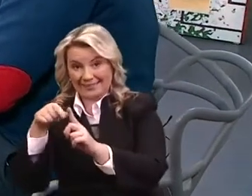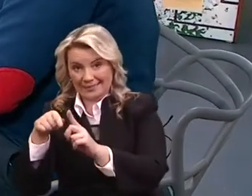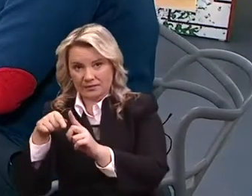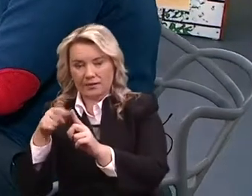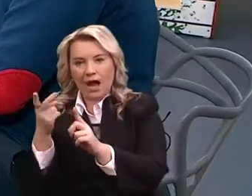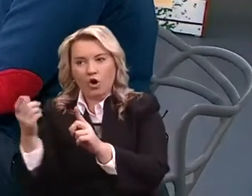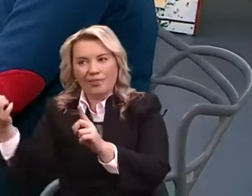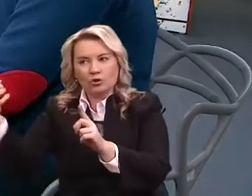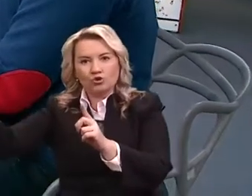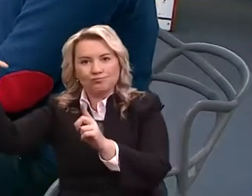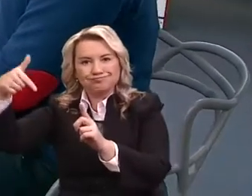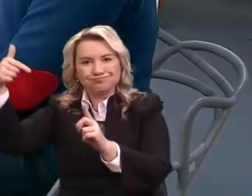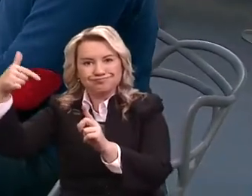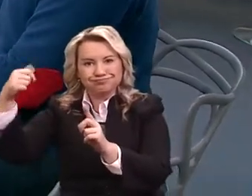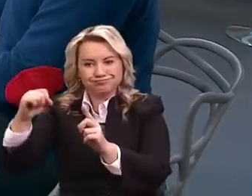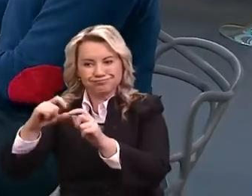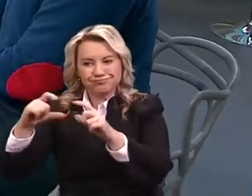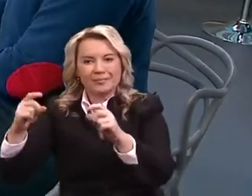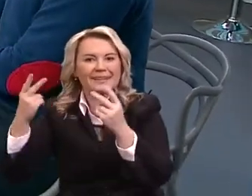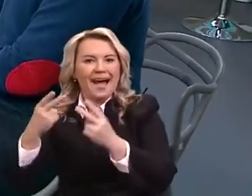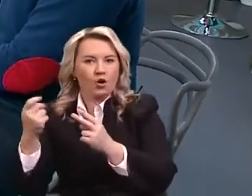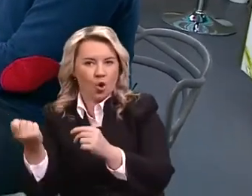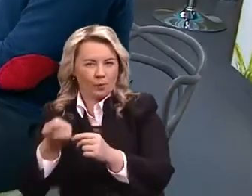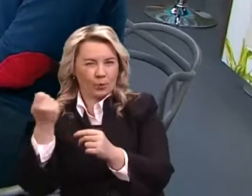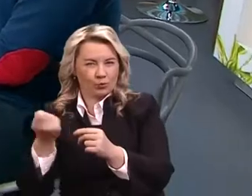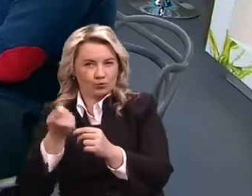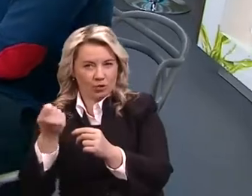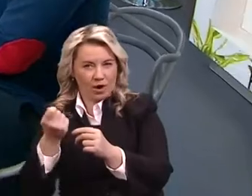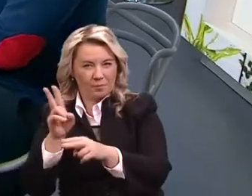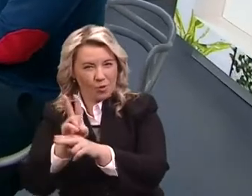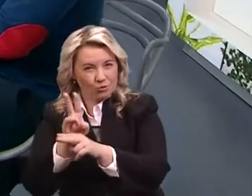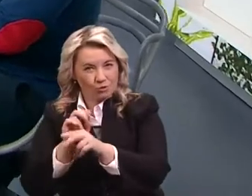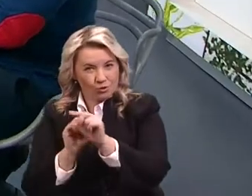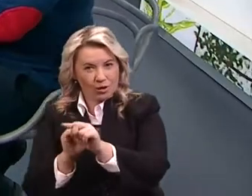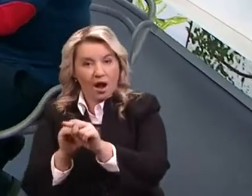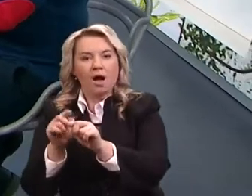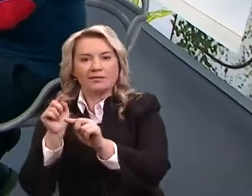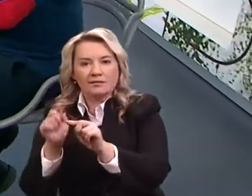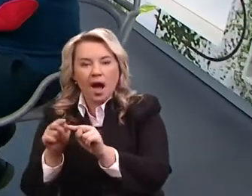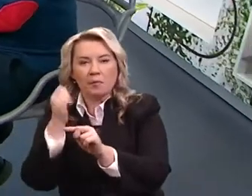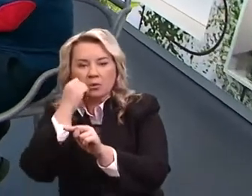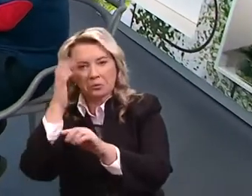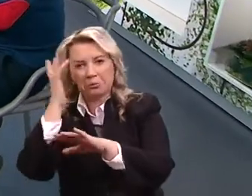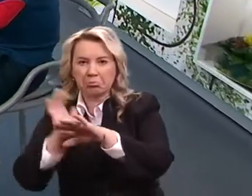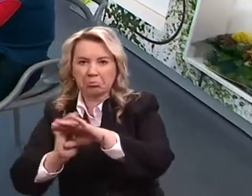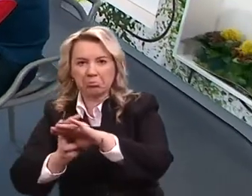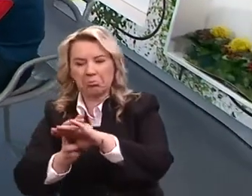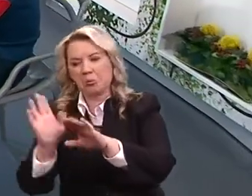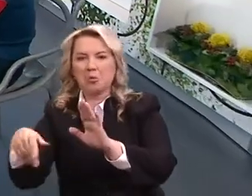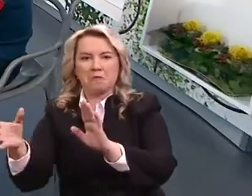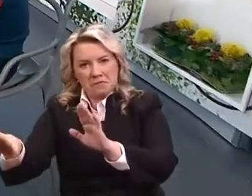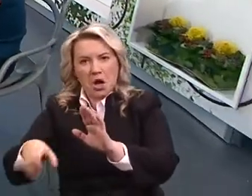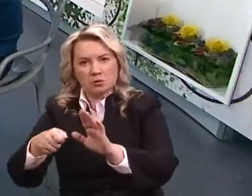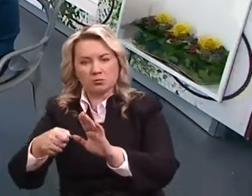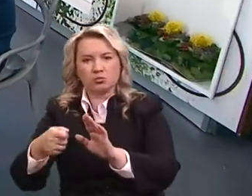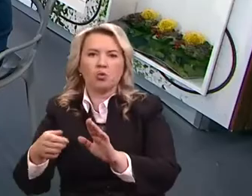velký. Pozor, kreditní karty jsou jedním z největších úskalí vůbec v České republice, protože lidé dostávají velmi často do dluhu. A tyto kreditní karty já používám